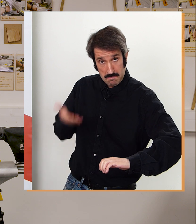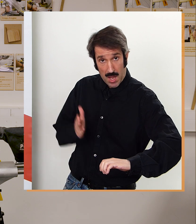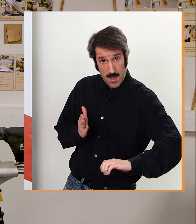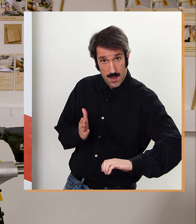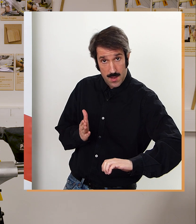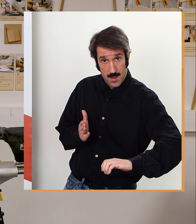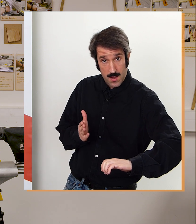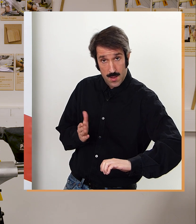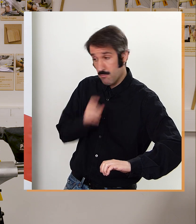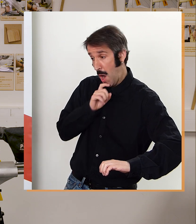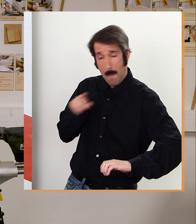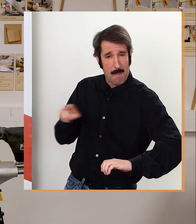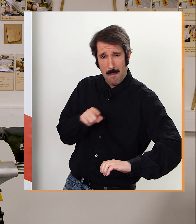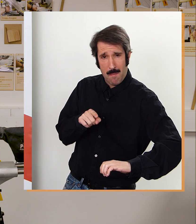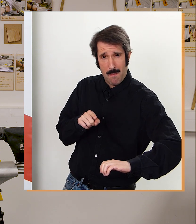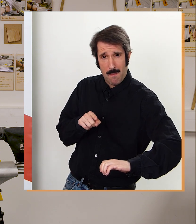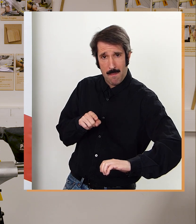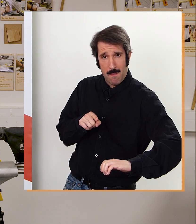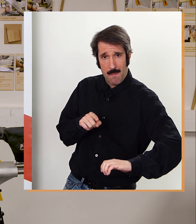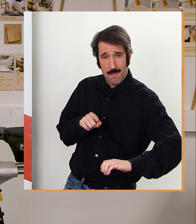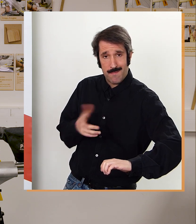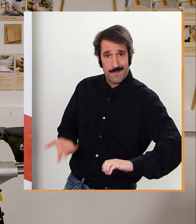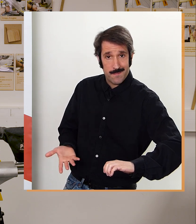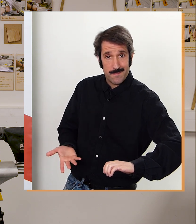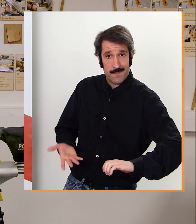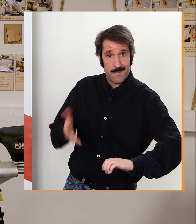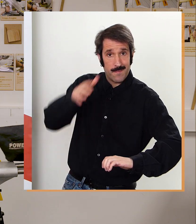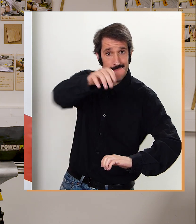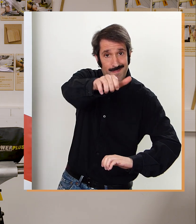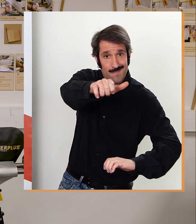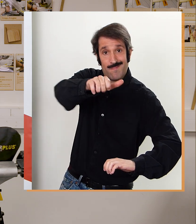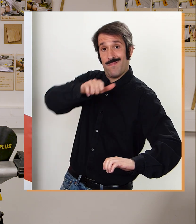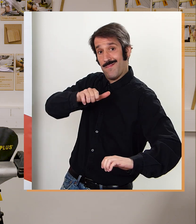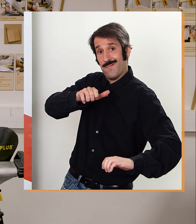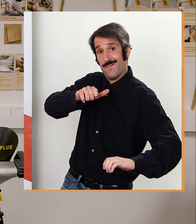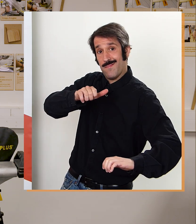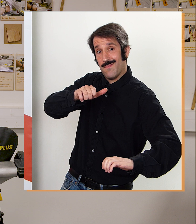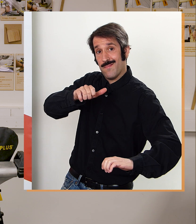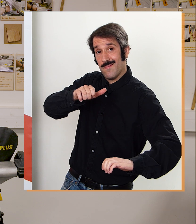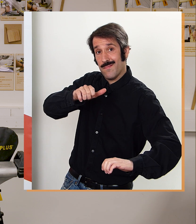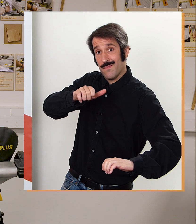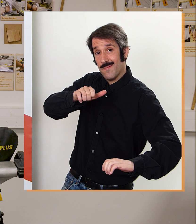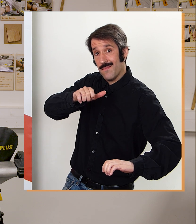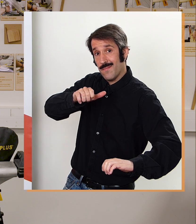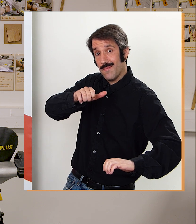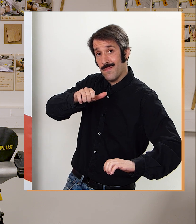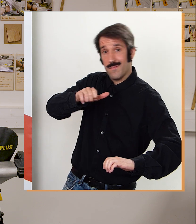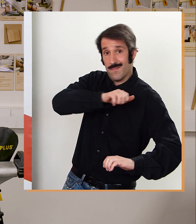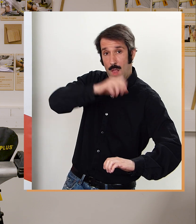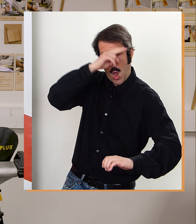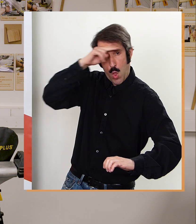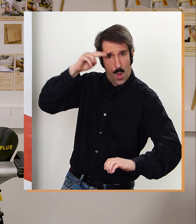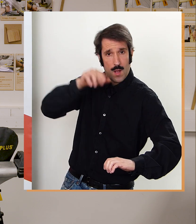appui. Comme tout à l'heure, pour la coupe de tronçonnage, je tire vers moi en premier. j'actionne la